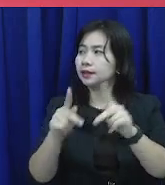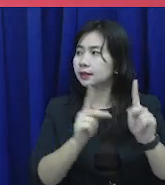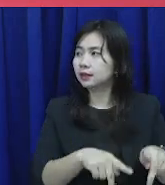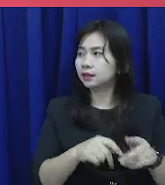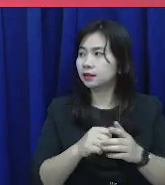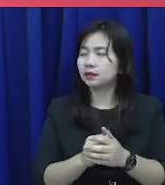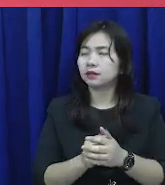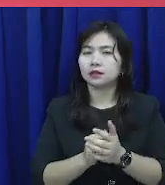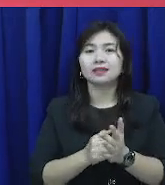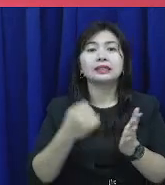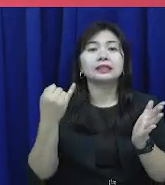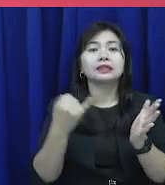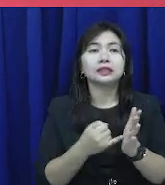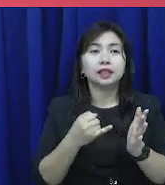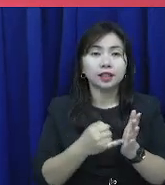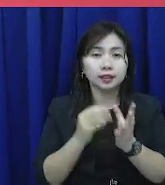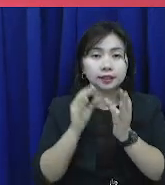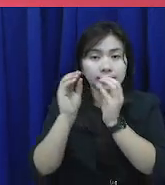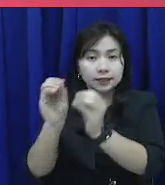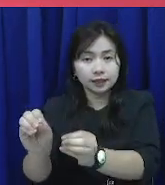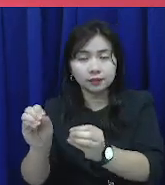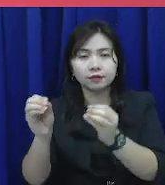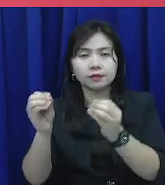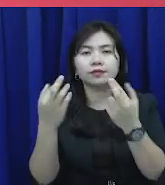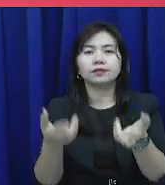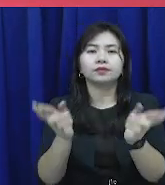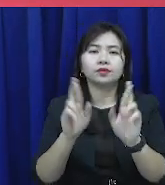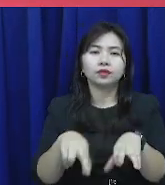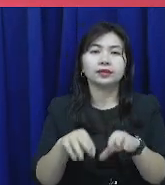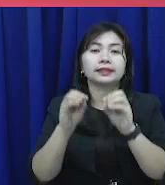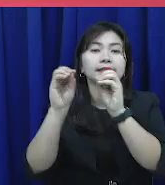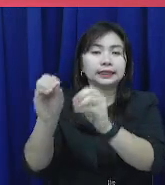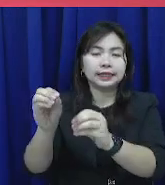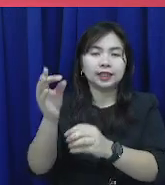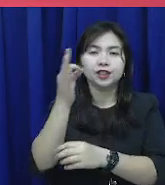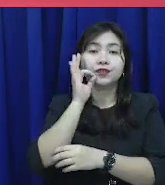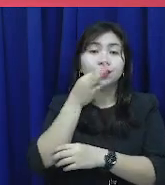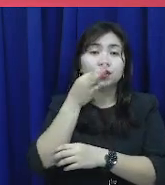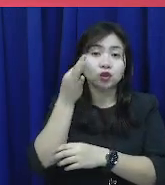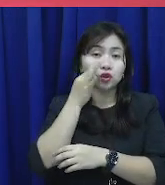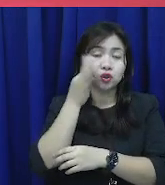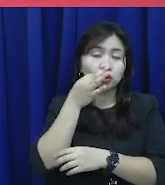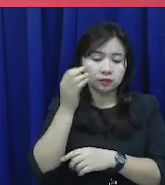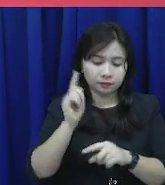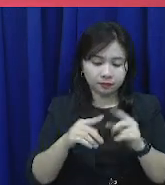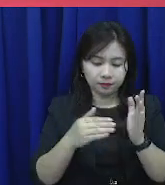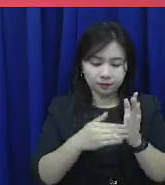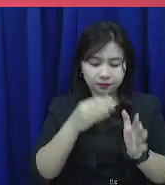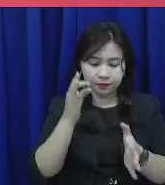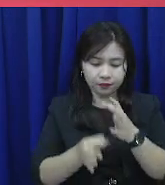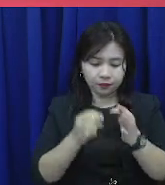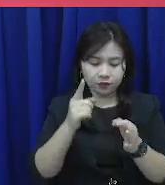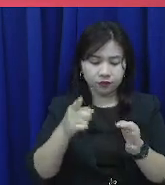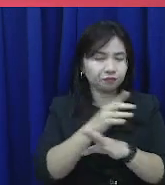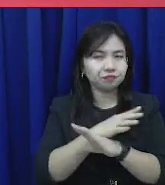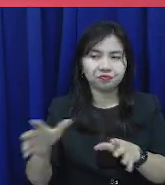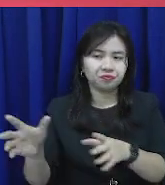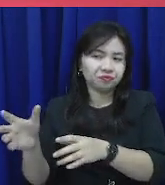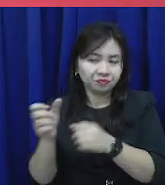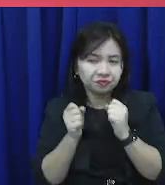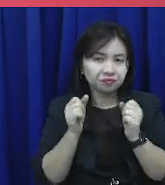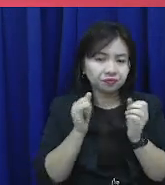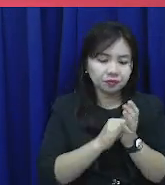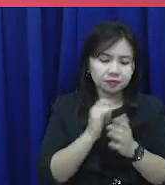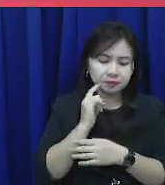us it will bring forth fruit you see pero mga kapatid if you are not serious if we are